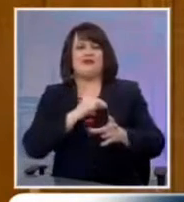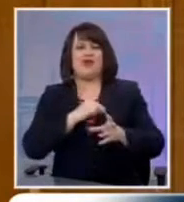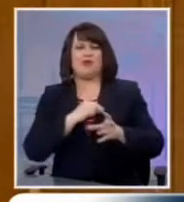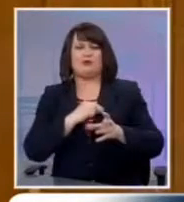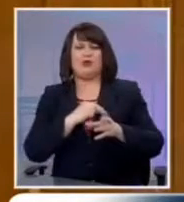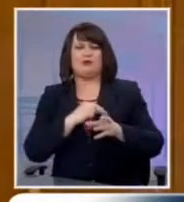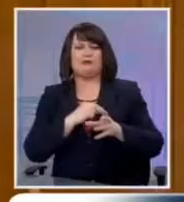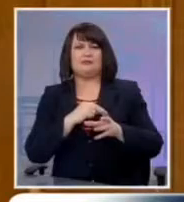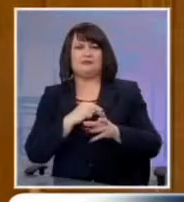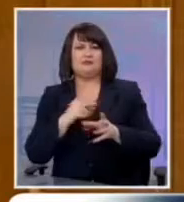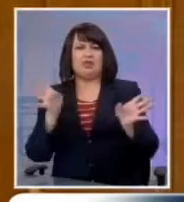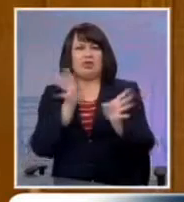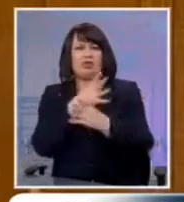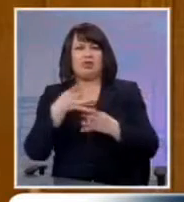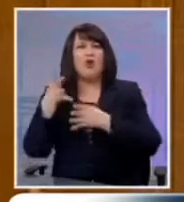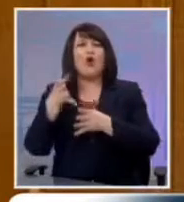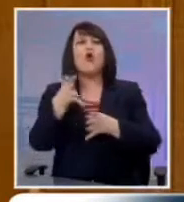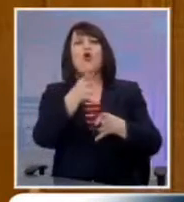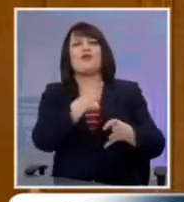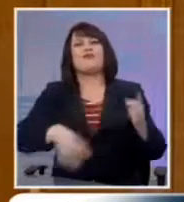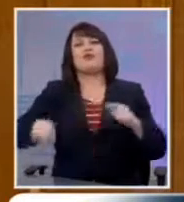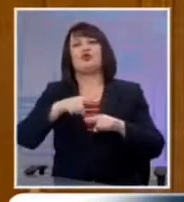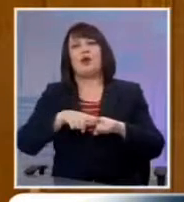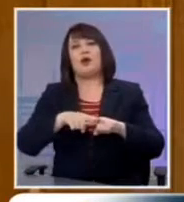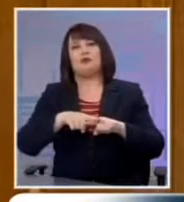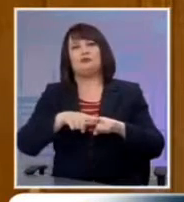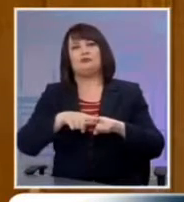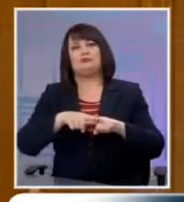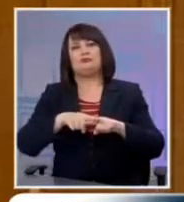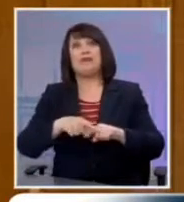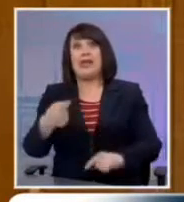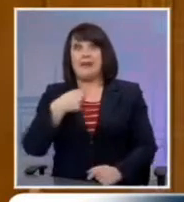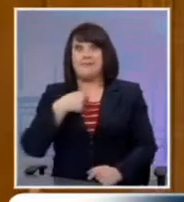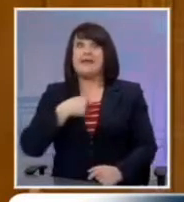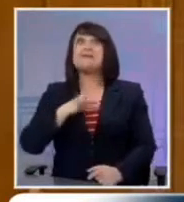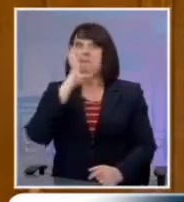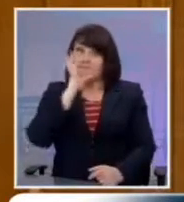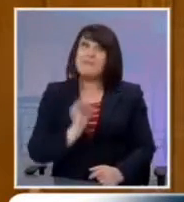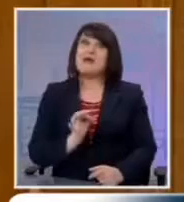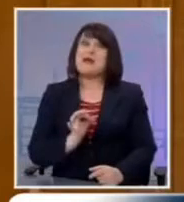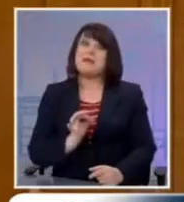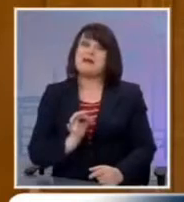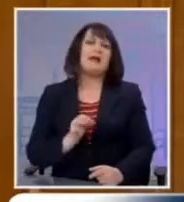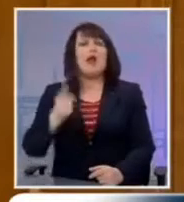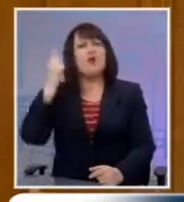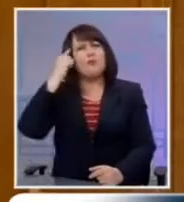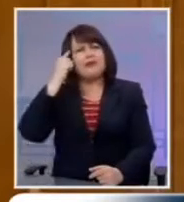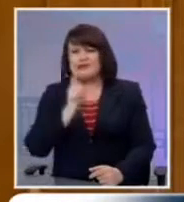που παραπλανούσε και εξαπατούσε τον ελληνικό λαό. Και εμείς πράγματι είχαμε αυταπάτη.